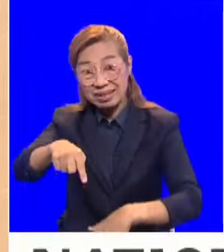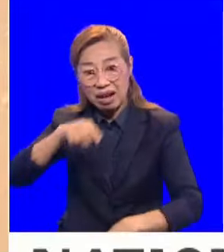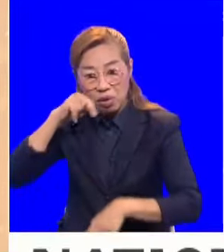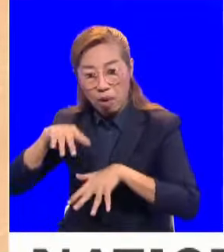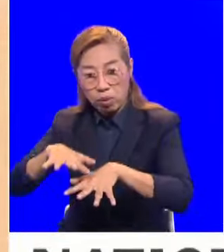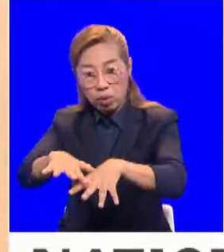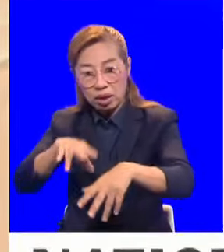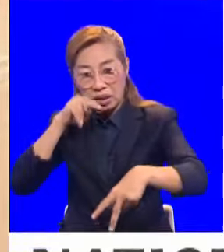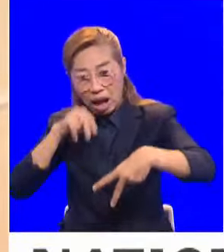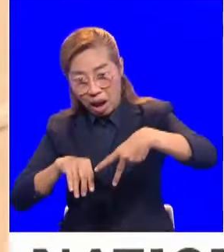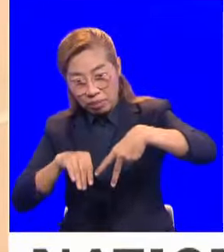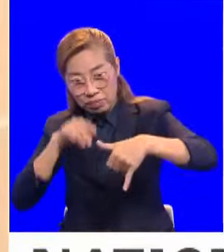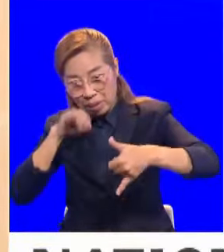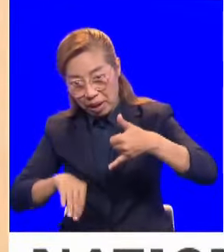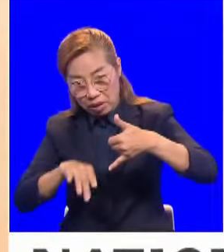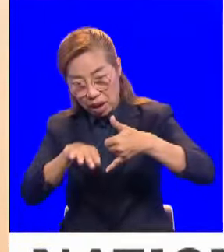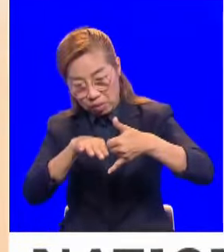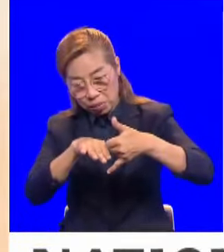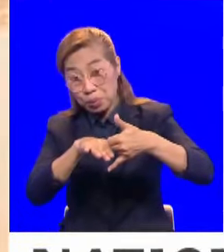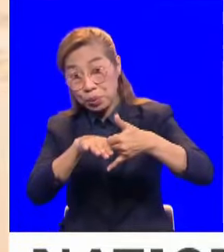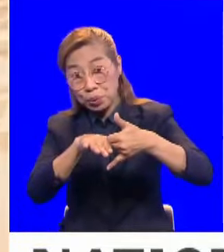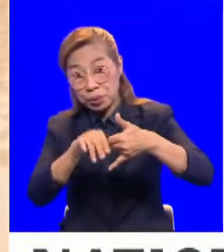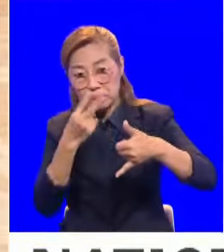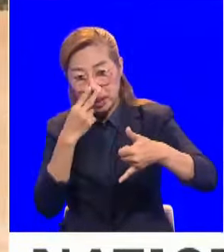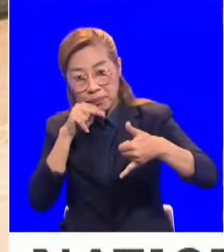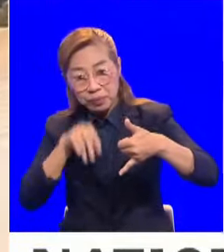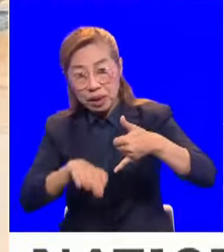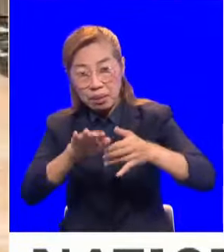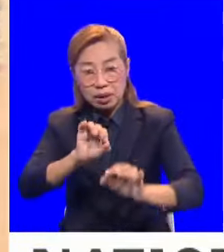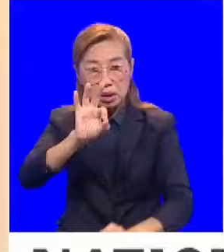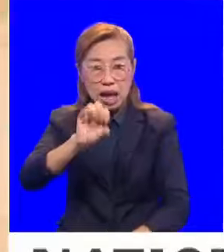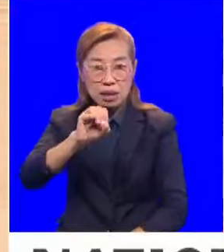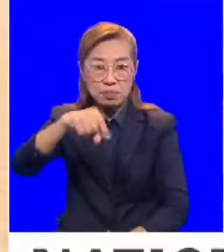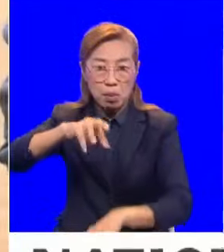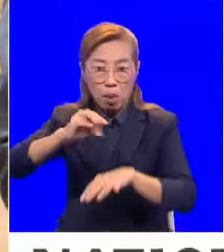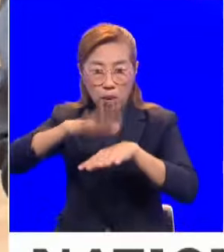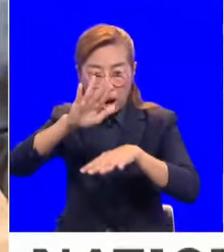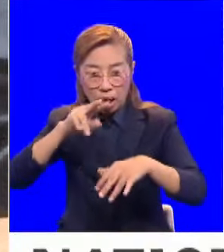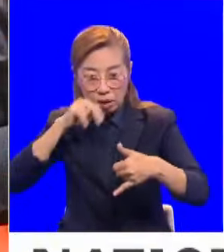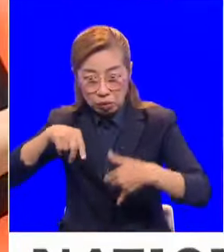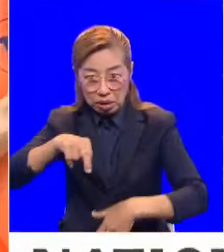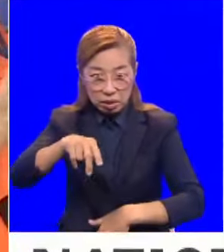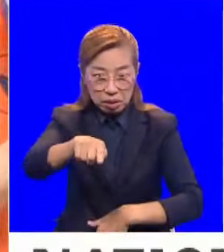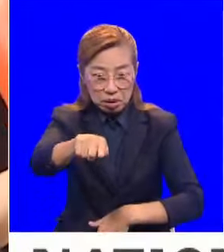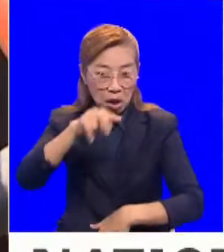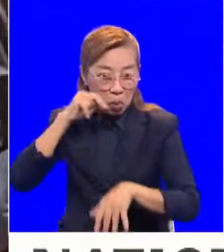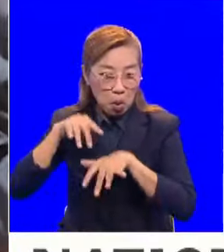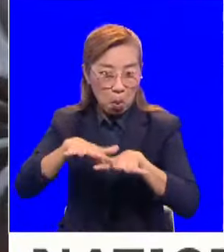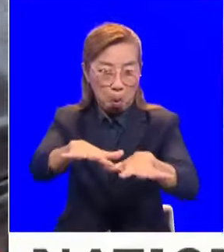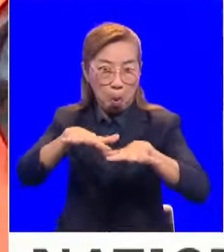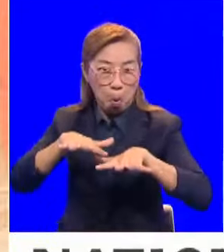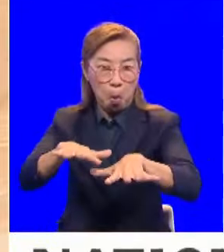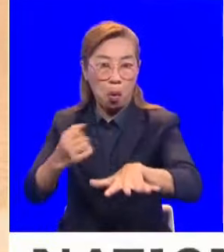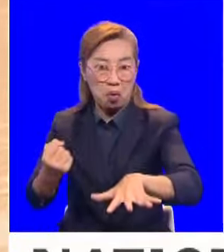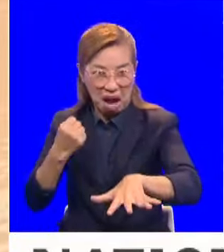น้ำก็ค่อนข้างที่จะอยู่ในระดับเกิน50 เซนติเมตรแล้วถ้าเดินออกไปโดยเฉพาะตรงจุดนี้เนี่ยกระแสน้ำค่อนข้างที่จะเชี่ยวต้องใช้